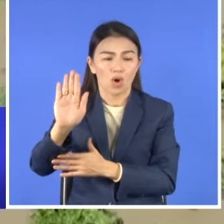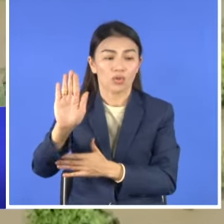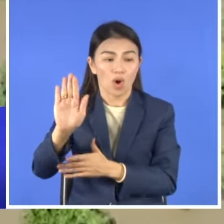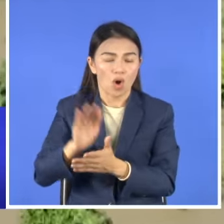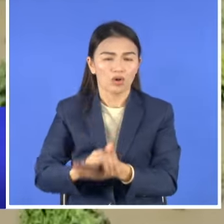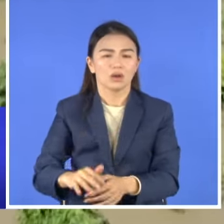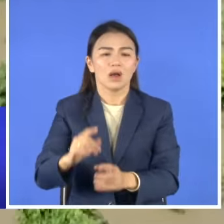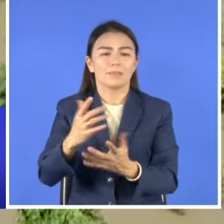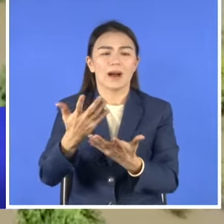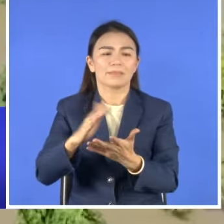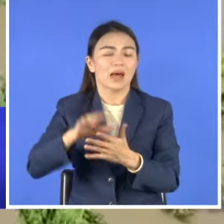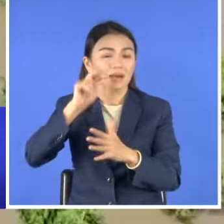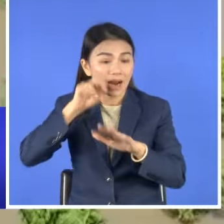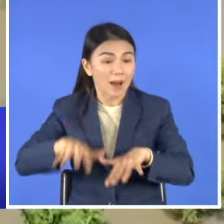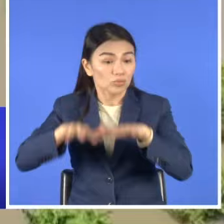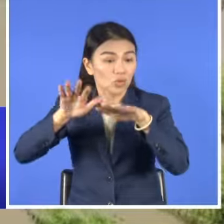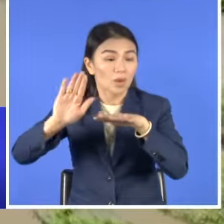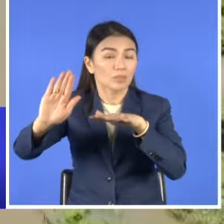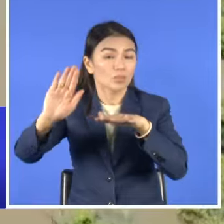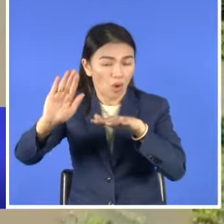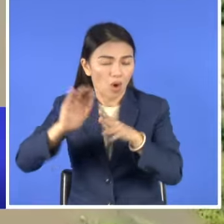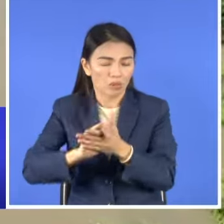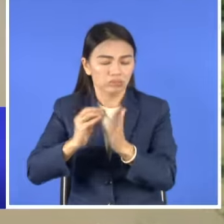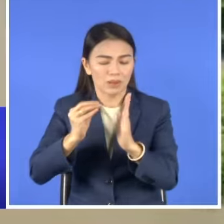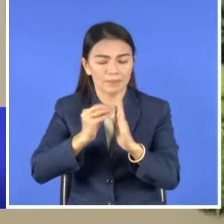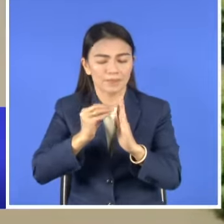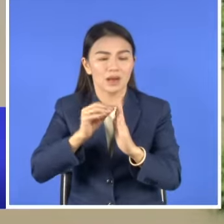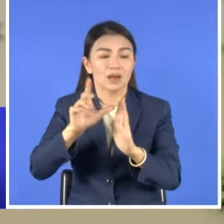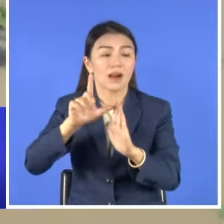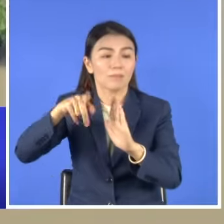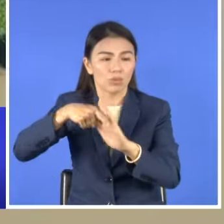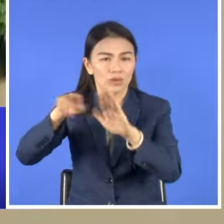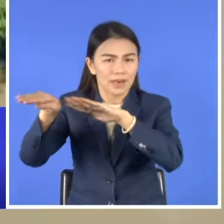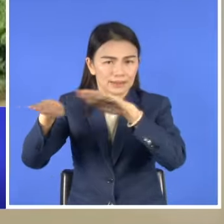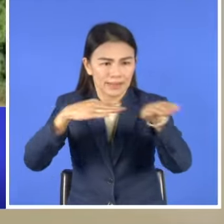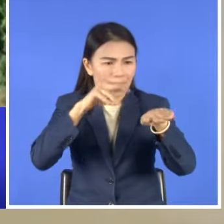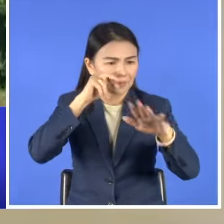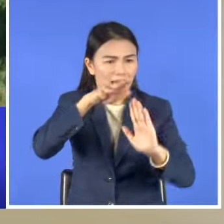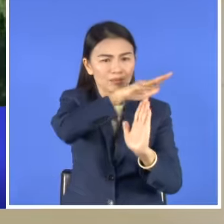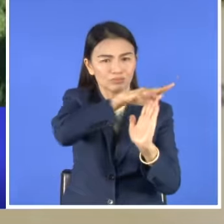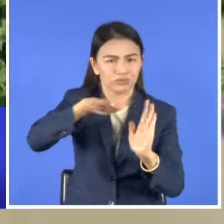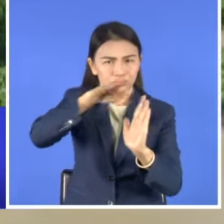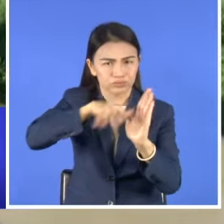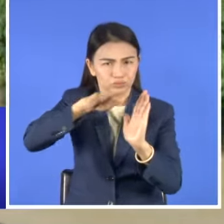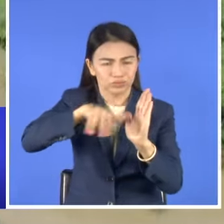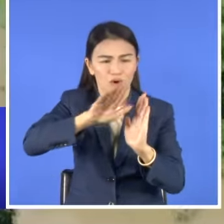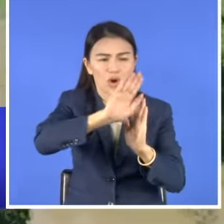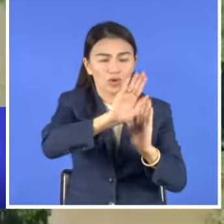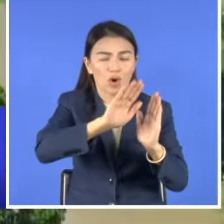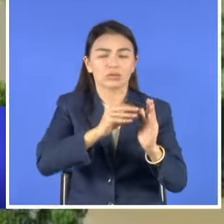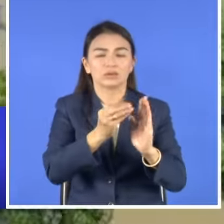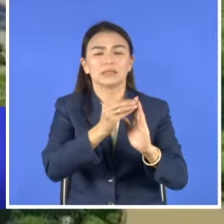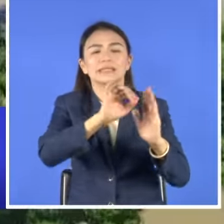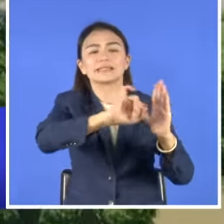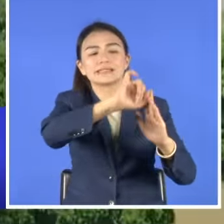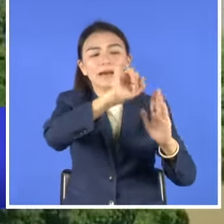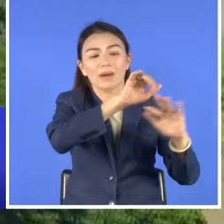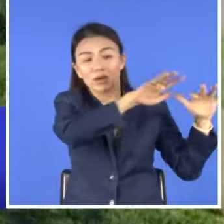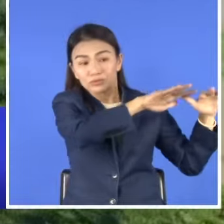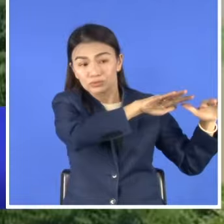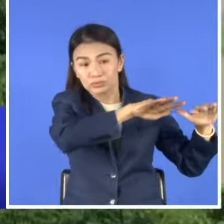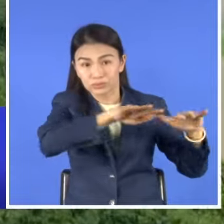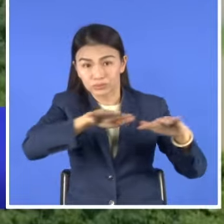จังหวัดลำพูนเชียงใหม่เนี่ยได้แจ้งเตือนชาวลำพูนบอกว่าให้เตรียมรับบวลน้ำมหาศาลจากอำเภอสารพของจังหวัดเชียงใหม่ไหลมาทาง